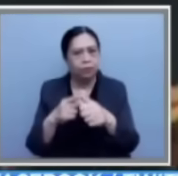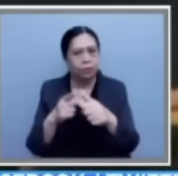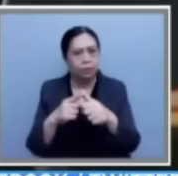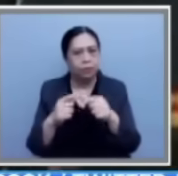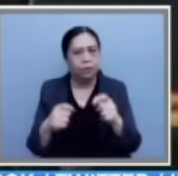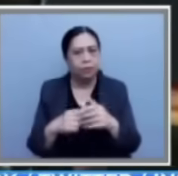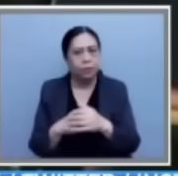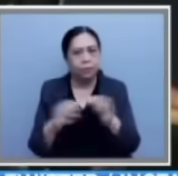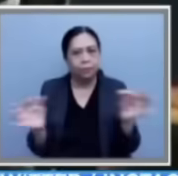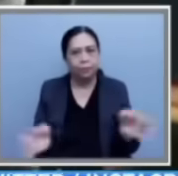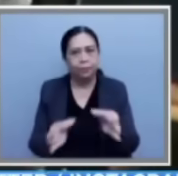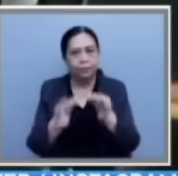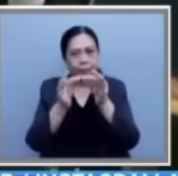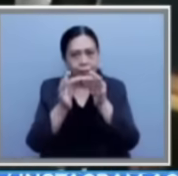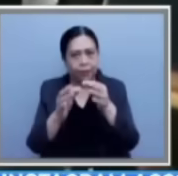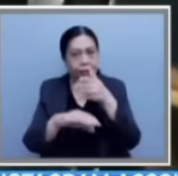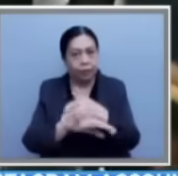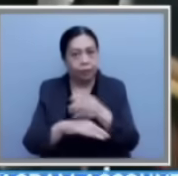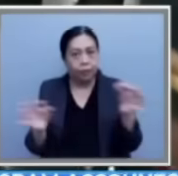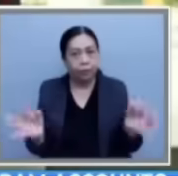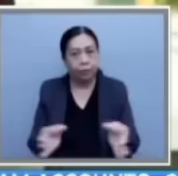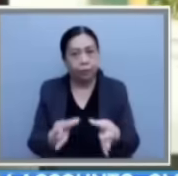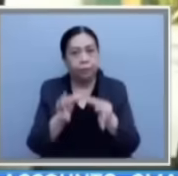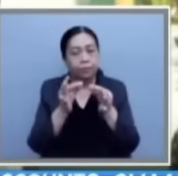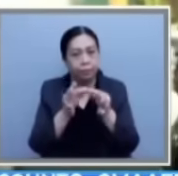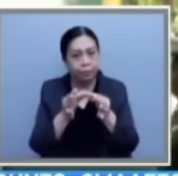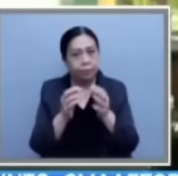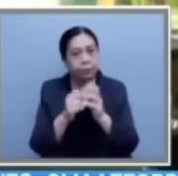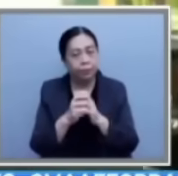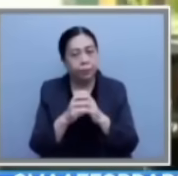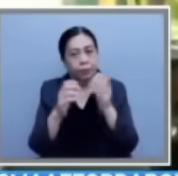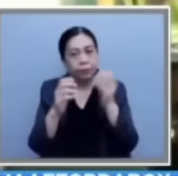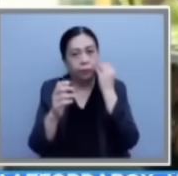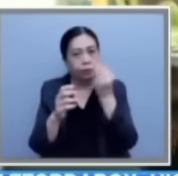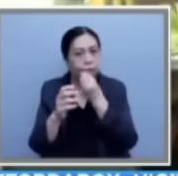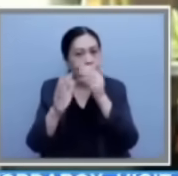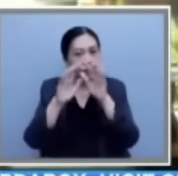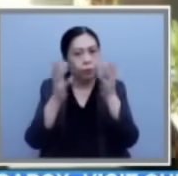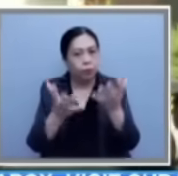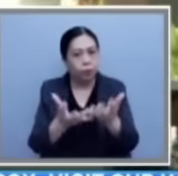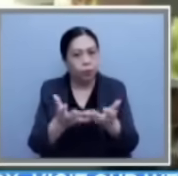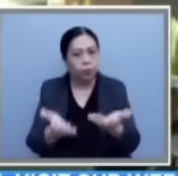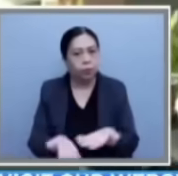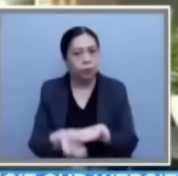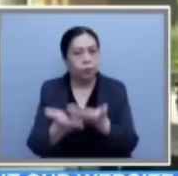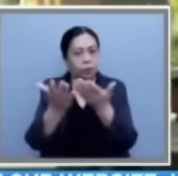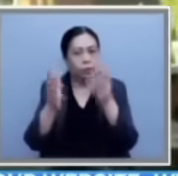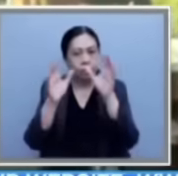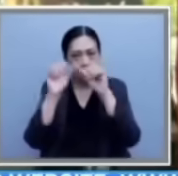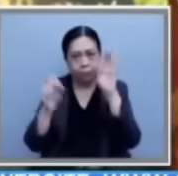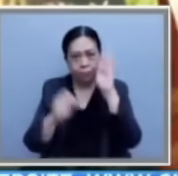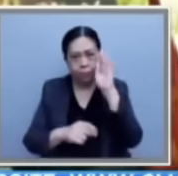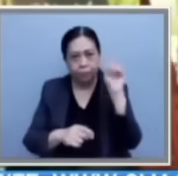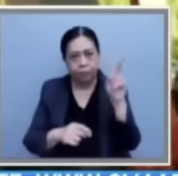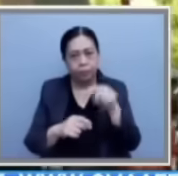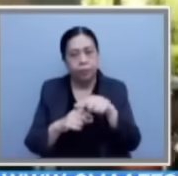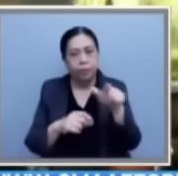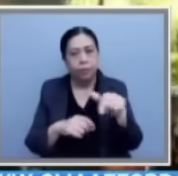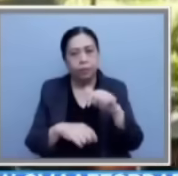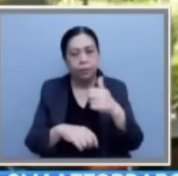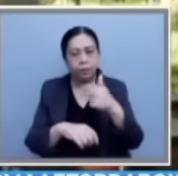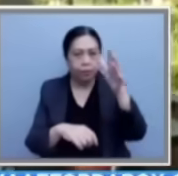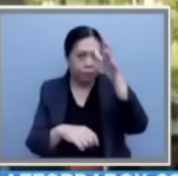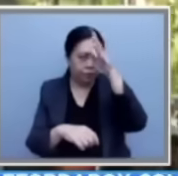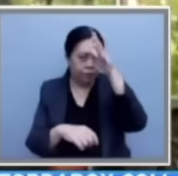Misa kasunod ng misa ay ang R laying ceremony nag-alay ng bulaklak si Pangulong Marcos sa bantayog ng kanyang ama sa